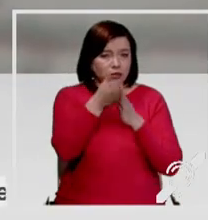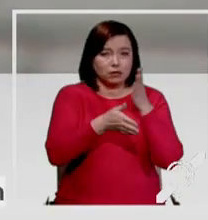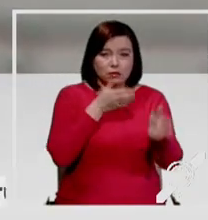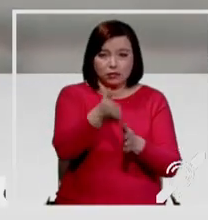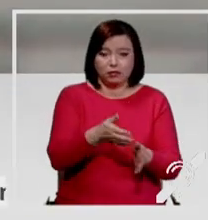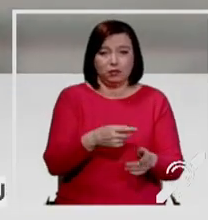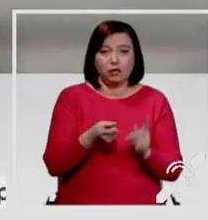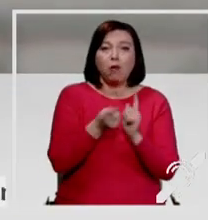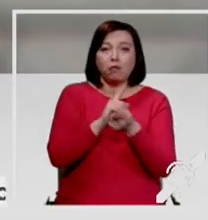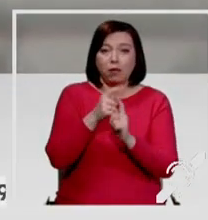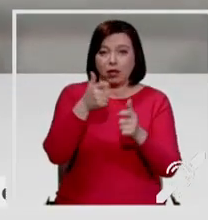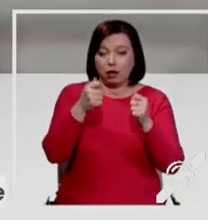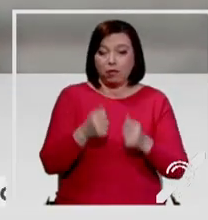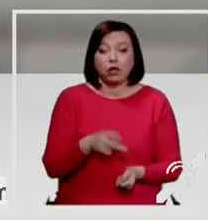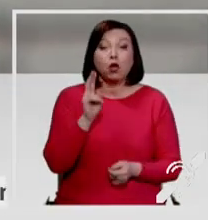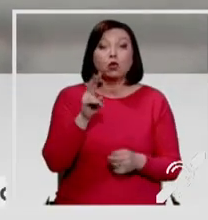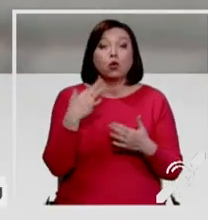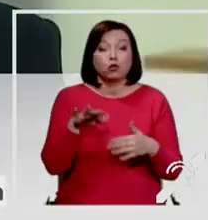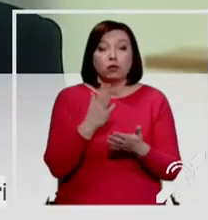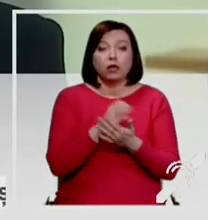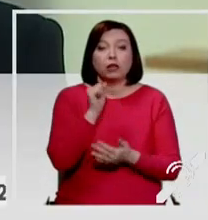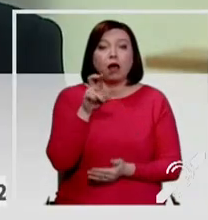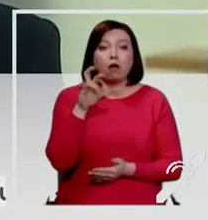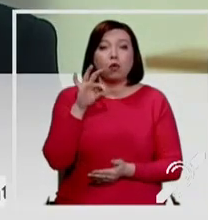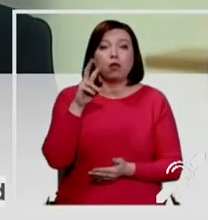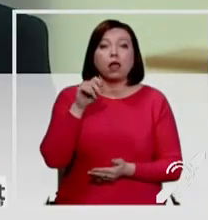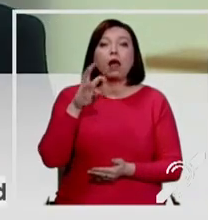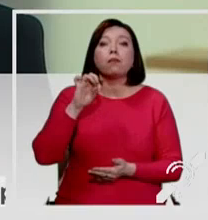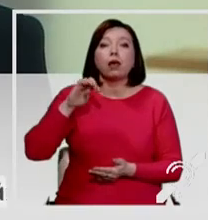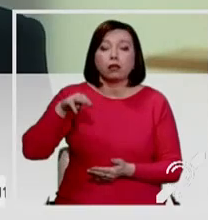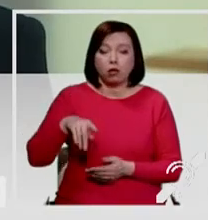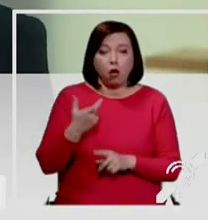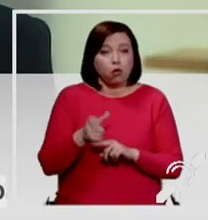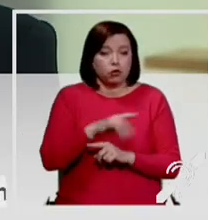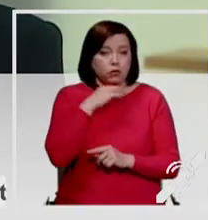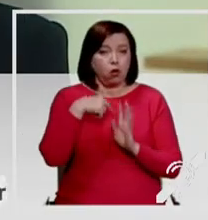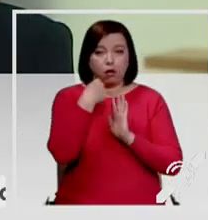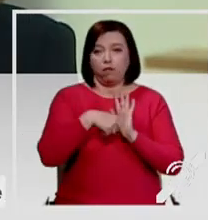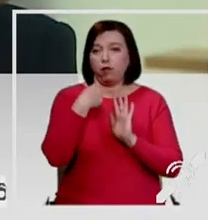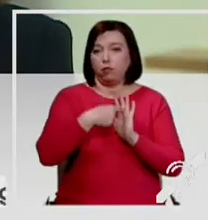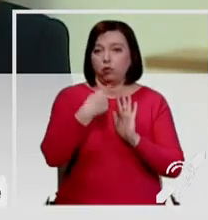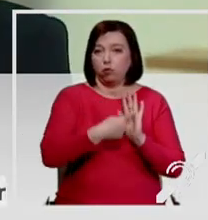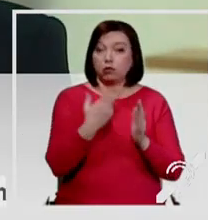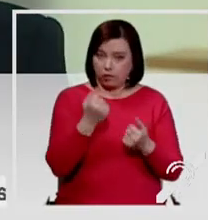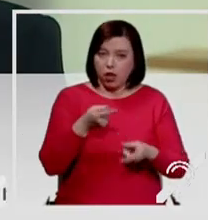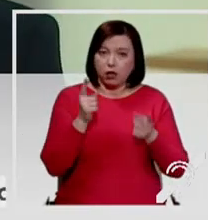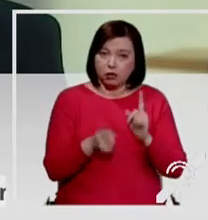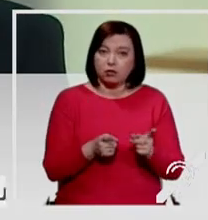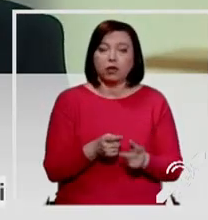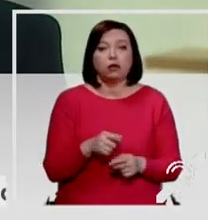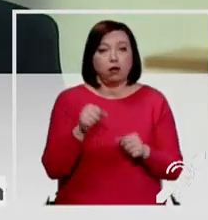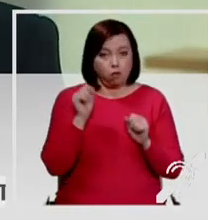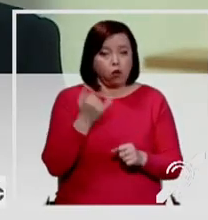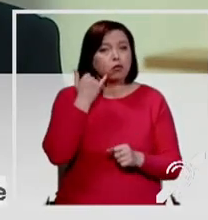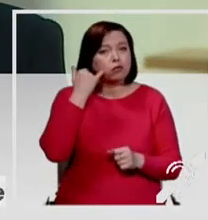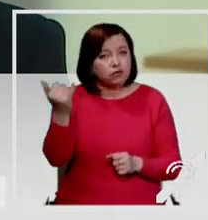telefonie mobilă. În special cei care sunt la abonament dau foarte multe întrebări dacă într-adevăr pot